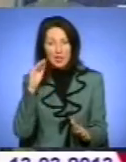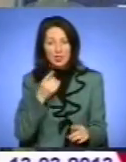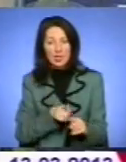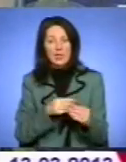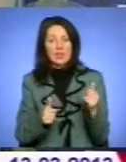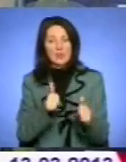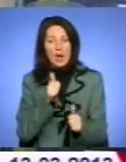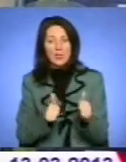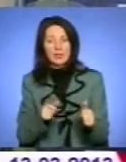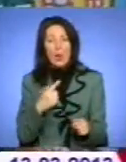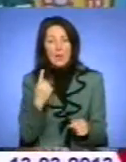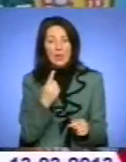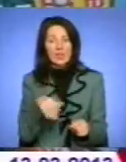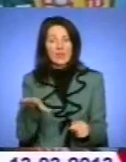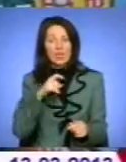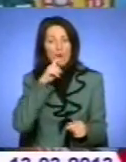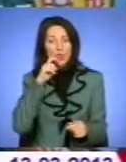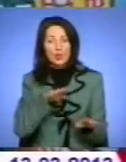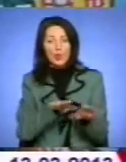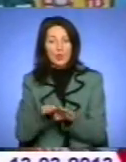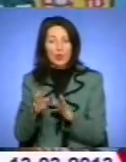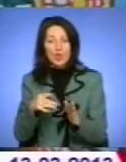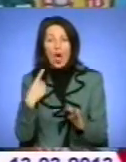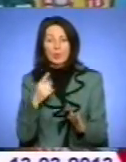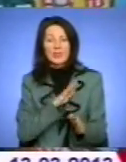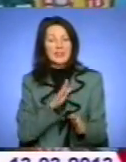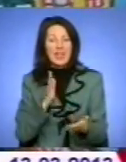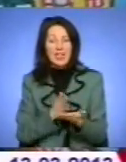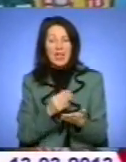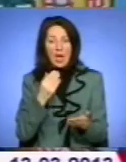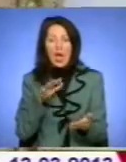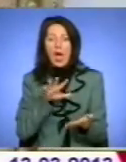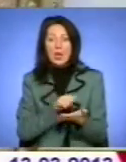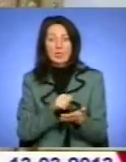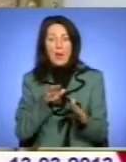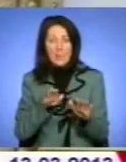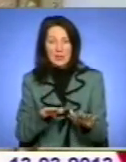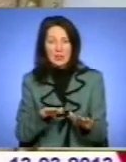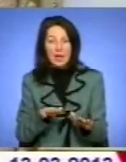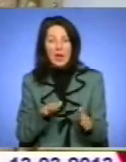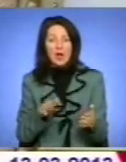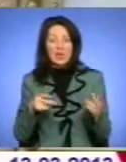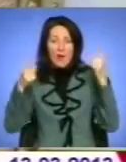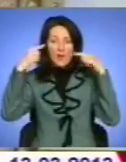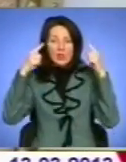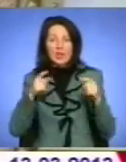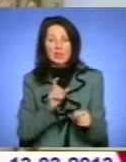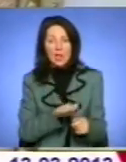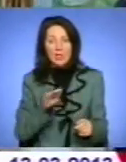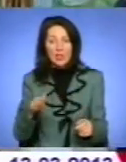першість на всеукраїнському рівні. І хоча область не серед призерів, фантазія школярів приємно здивувала працівників